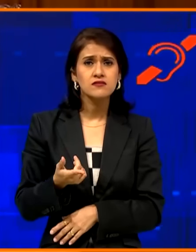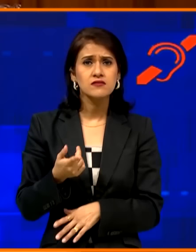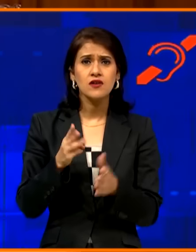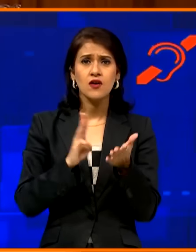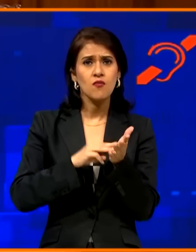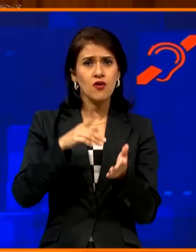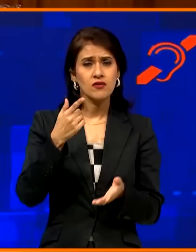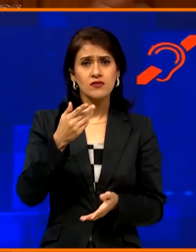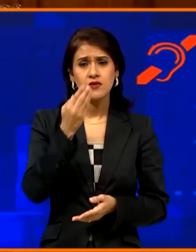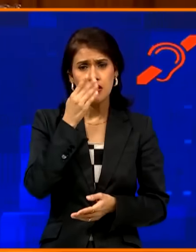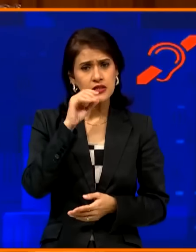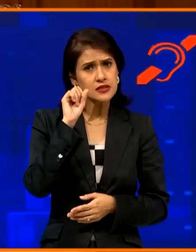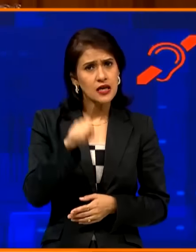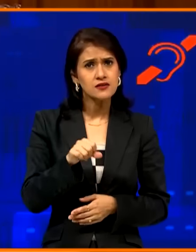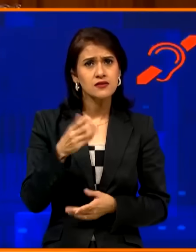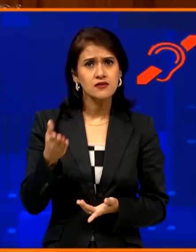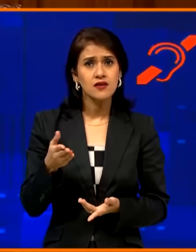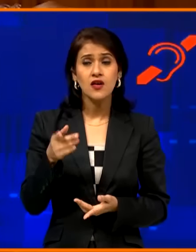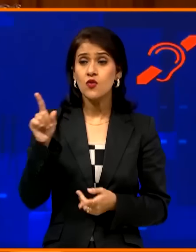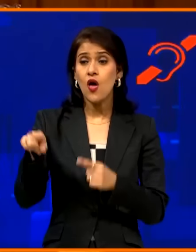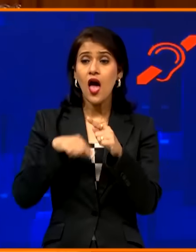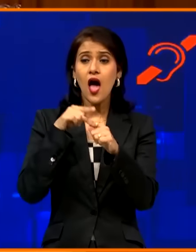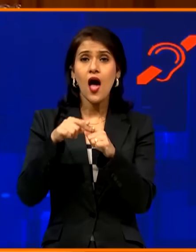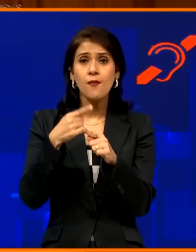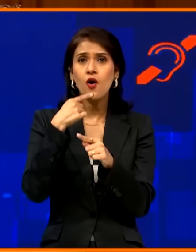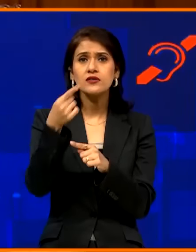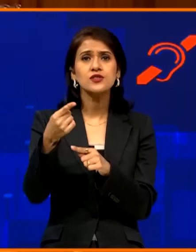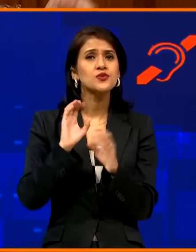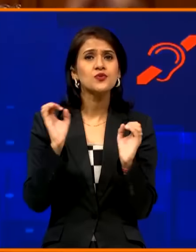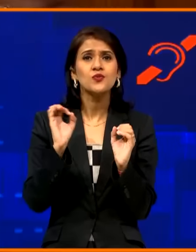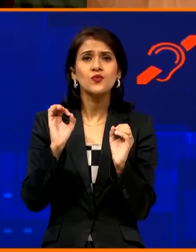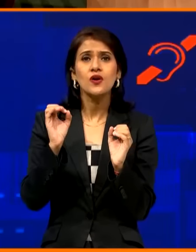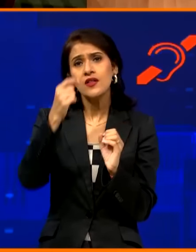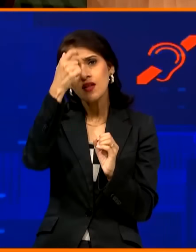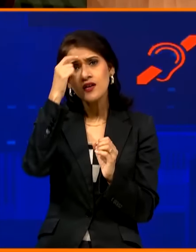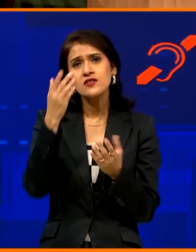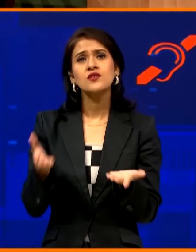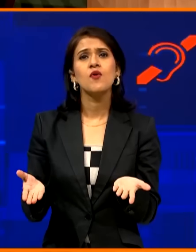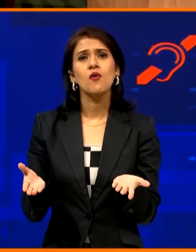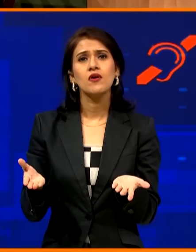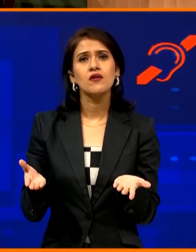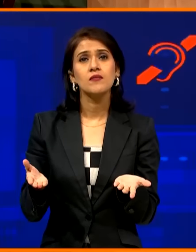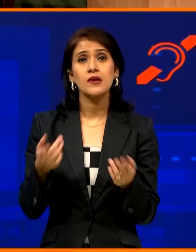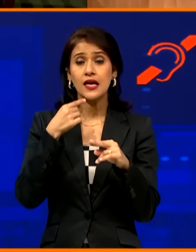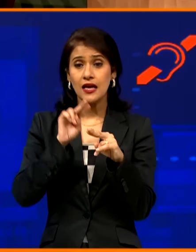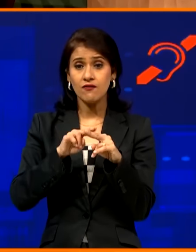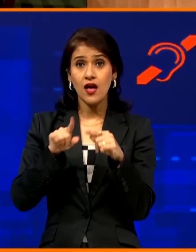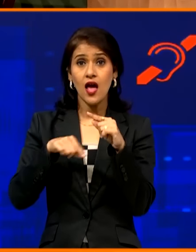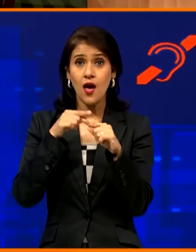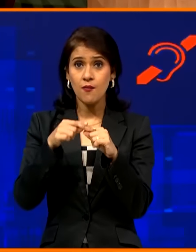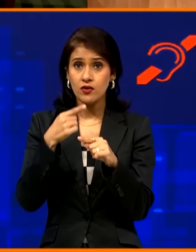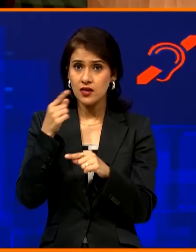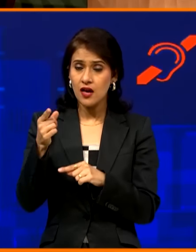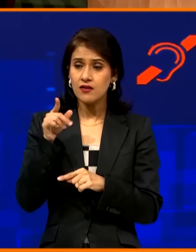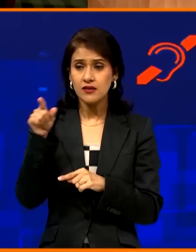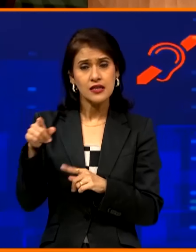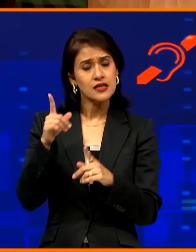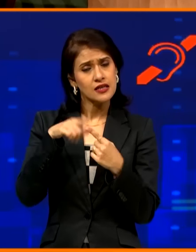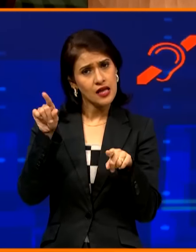तरह बोलते नहीं है तो प्रॉब्लम खड़ी हो गई उस लिंचिंग के खिलाफ बोला जाना चाहिए ना वो भी आतंकवाद है मैं मैं माफी चाहूंगा